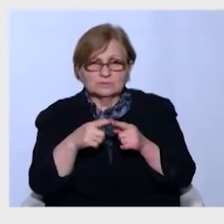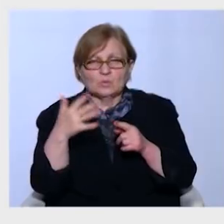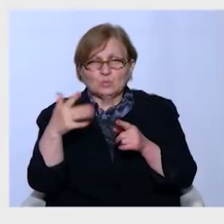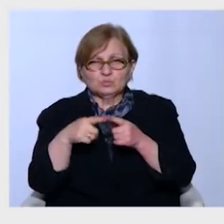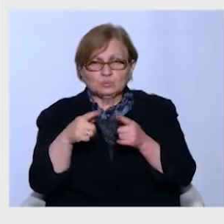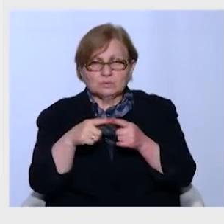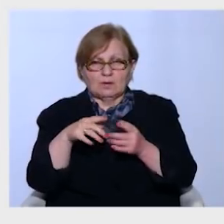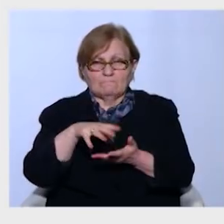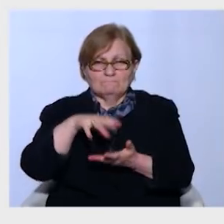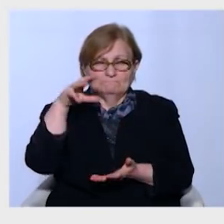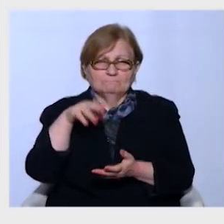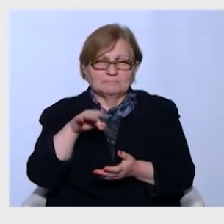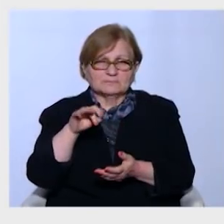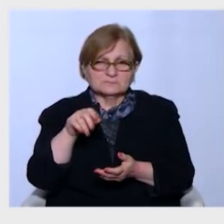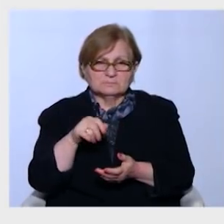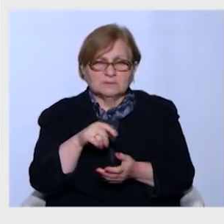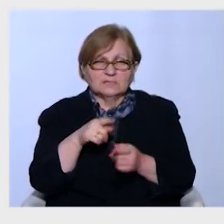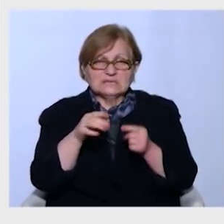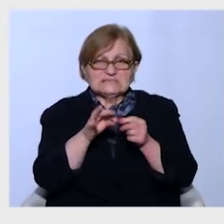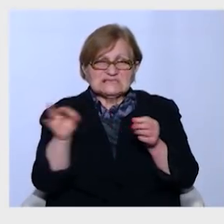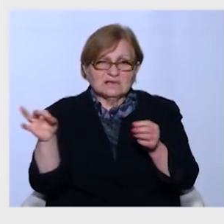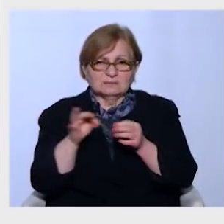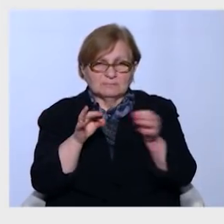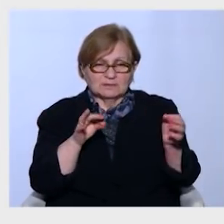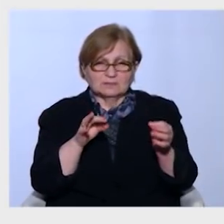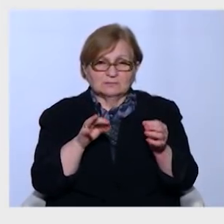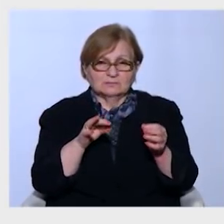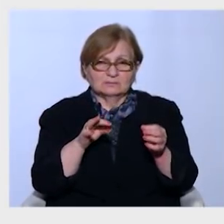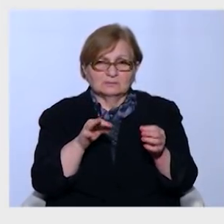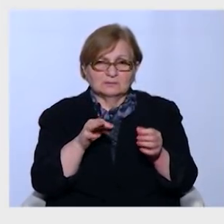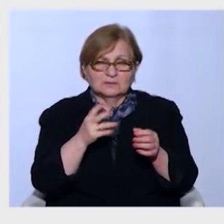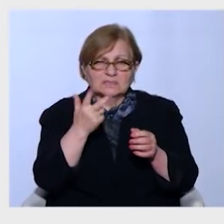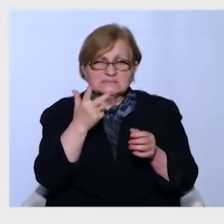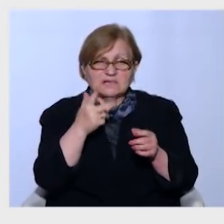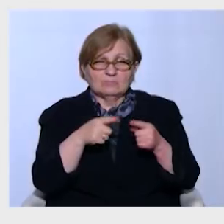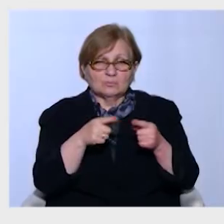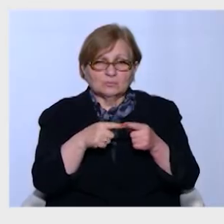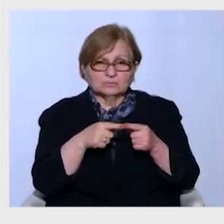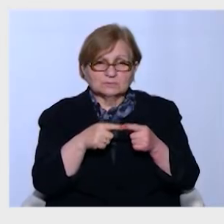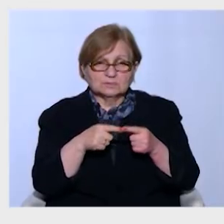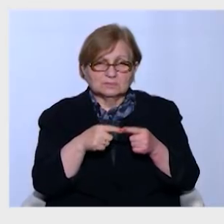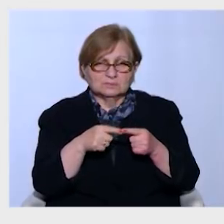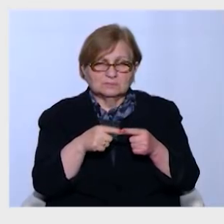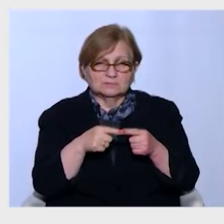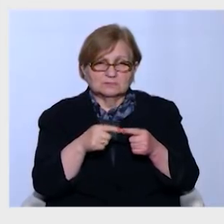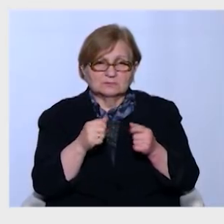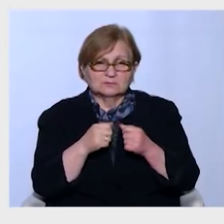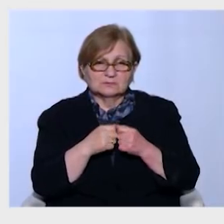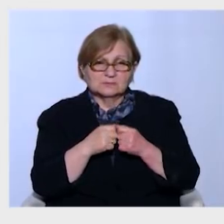პრიზმა. წახნაგები, წვეროები და წიბოები. დავაკვირდეთ სამკუთხა პრიზმას. შემდეგი სლაიდი თუ